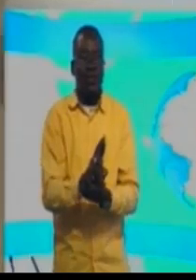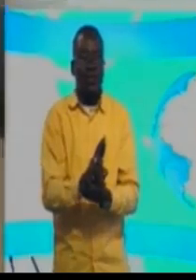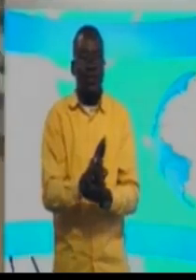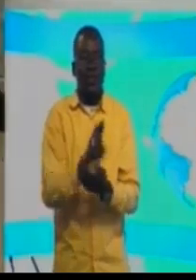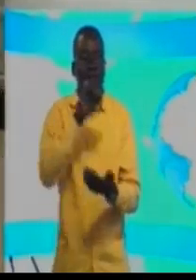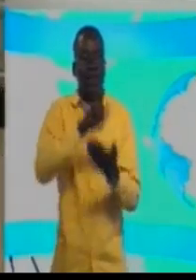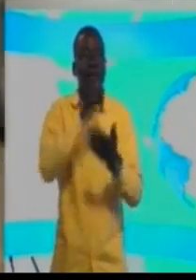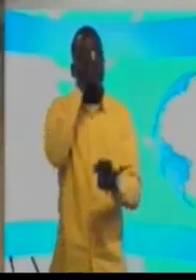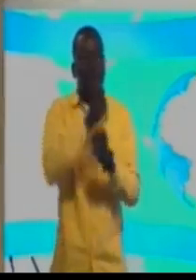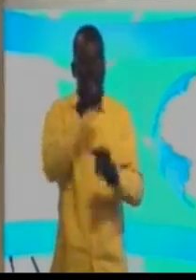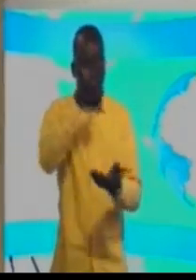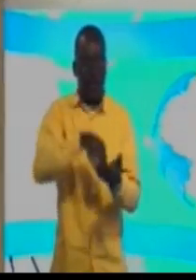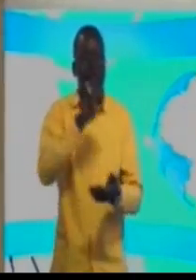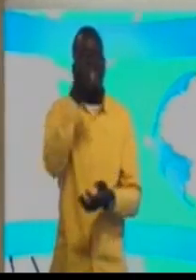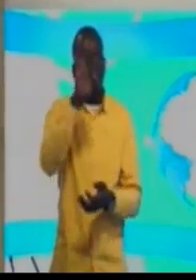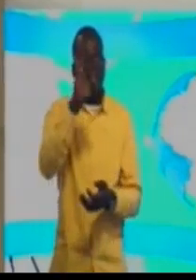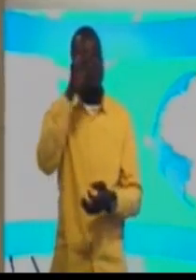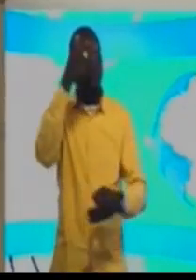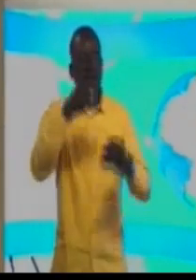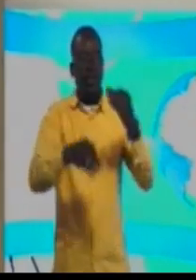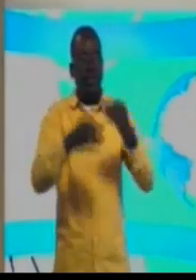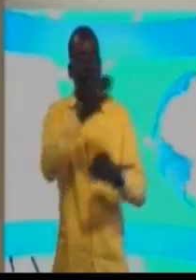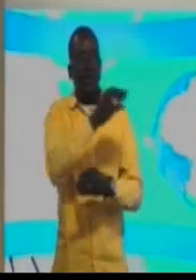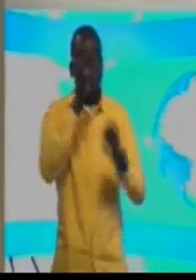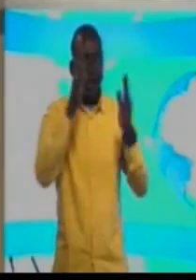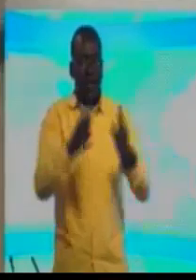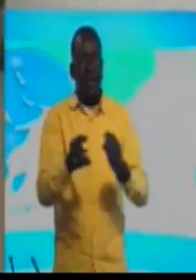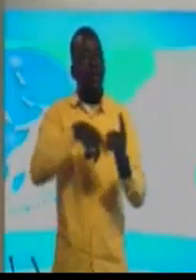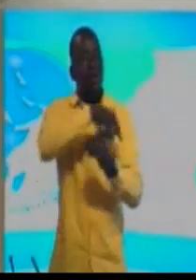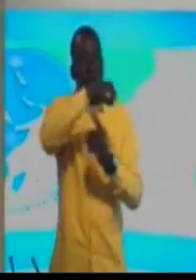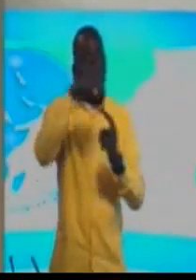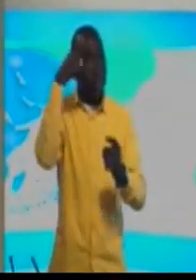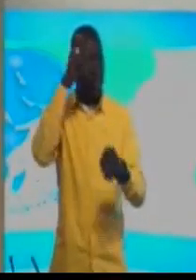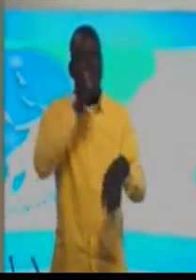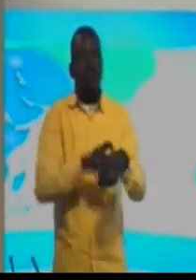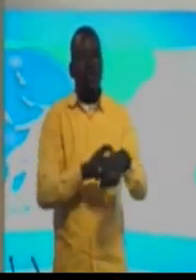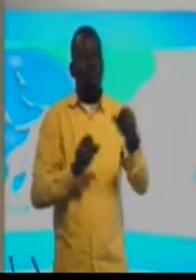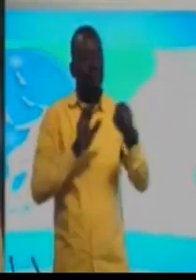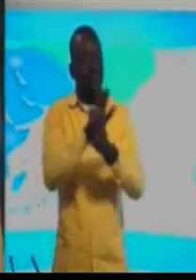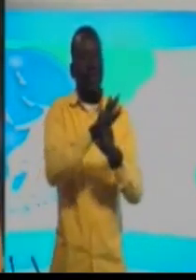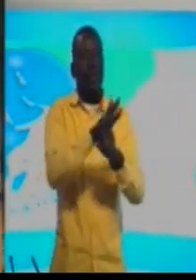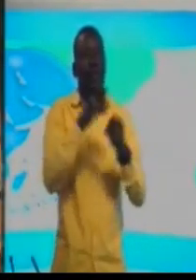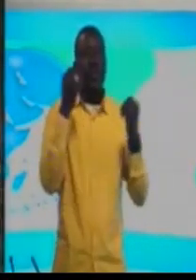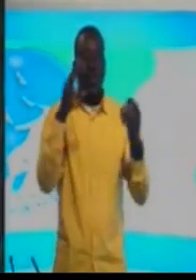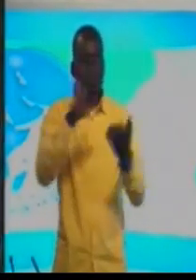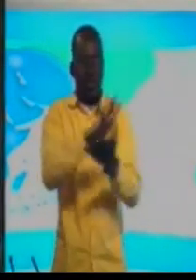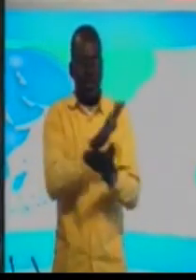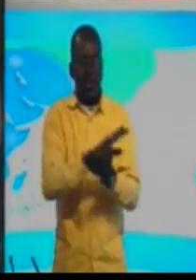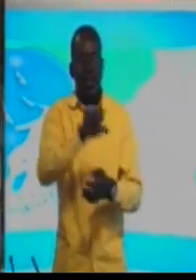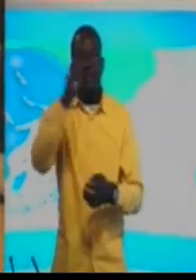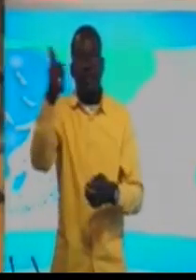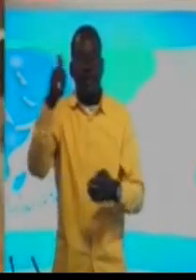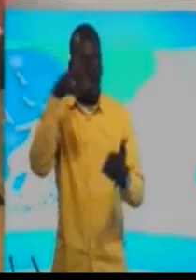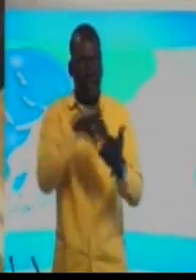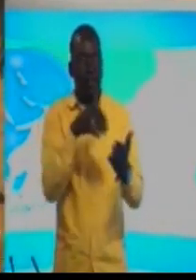En cette année 2019, l'appareil judiciaire burkinabé a tourné à temps plein. Plusieurs dossiers dénoués et bien d'autres